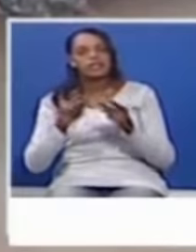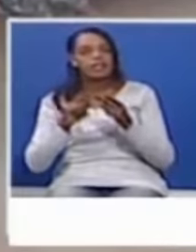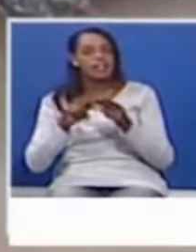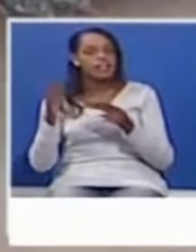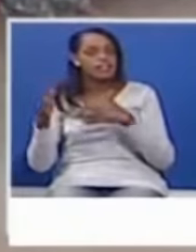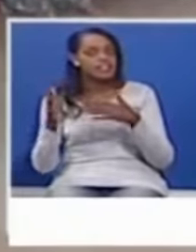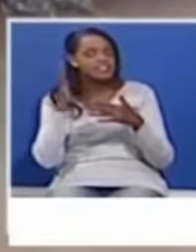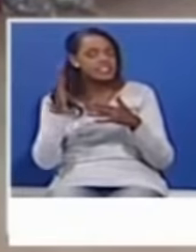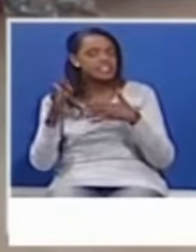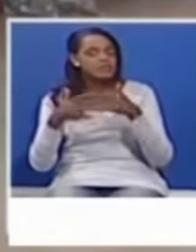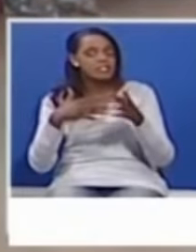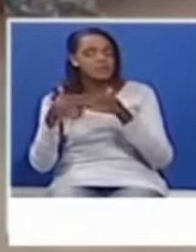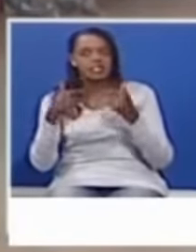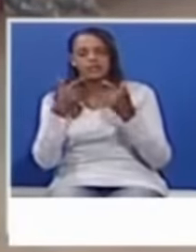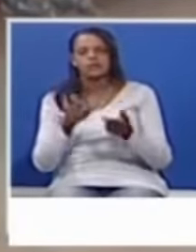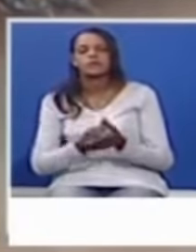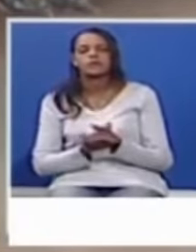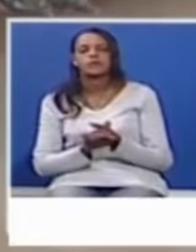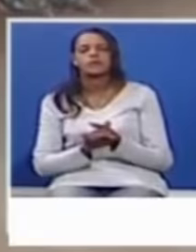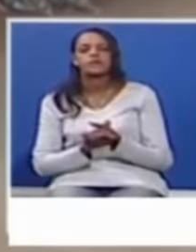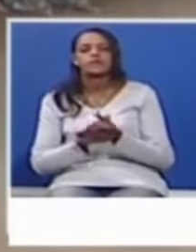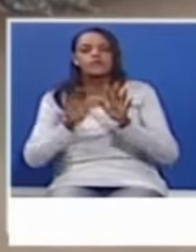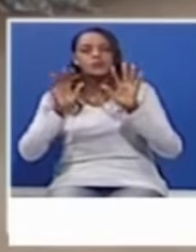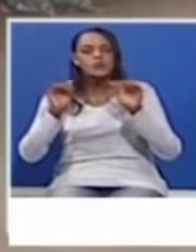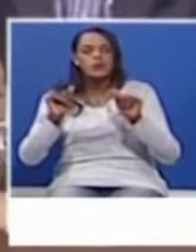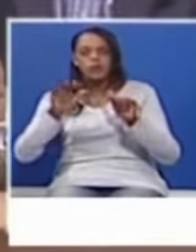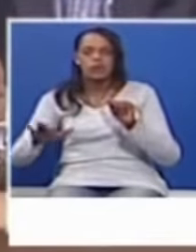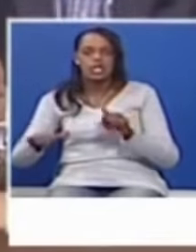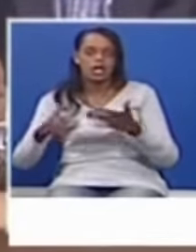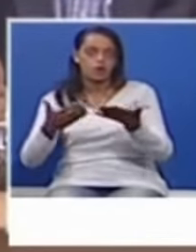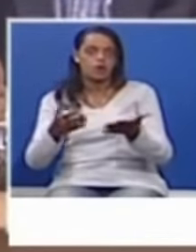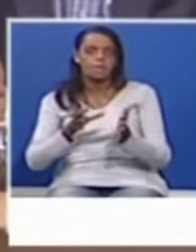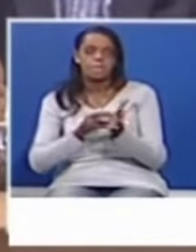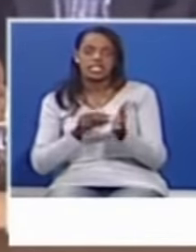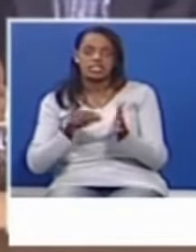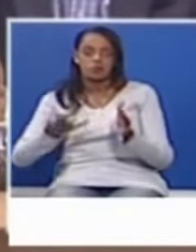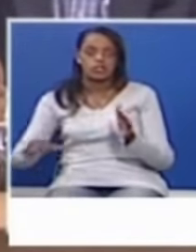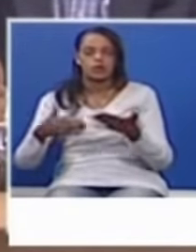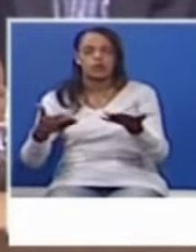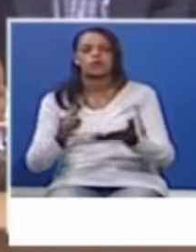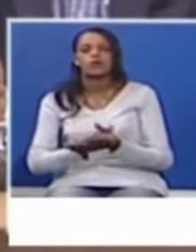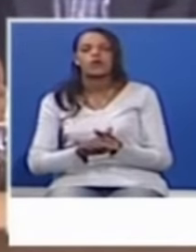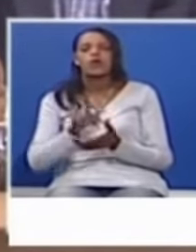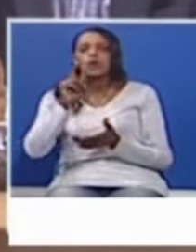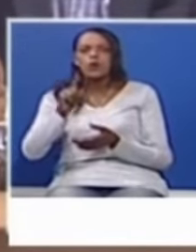زكايا دا وسيغو حبيرو زخونا إيساق عدل حطو زغربة زيقا